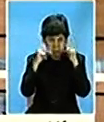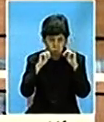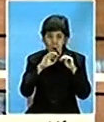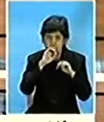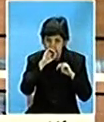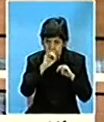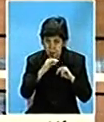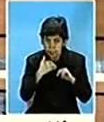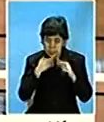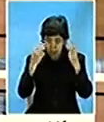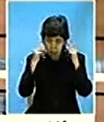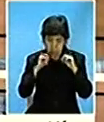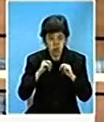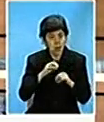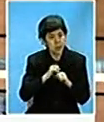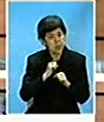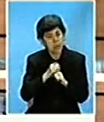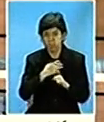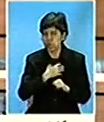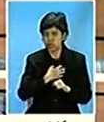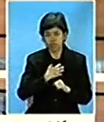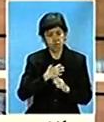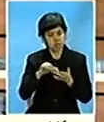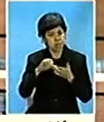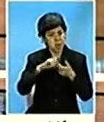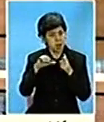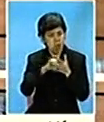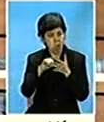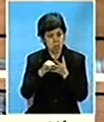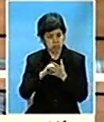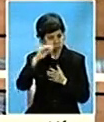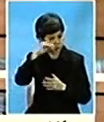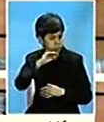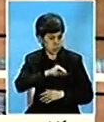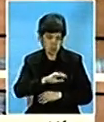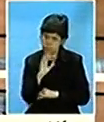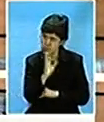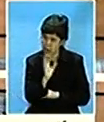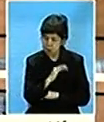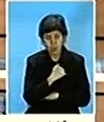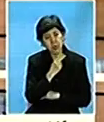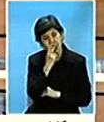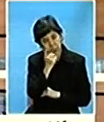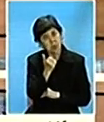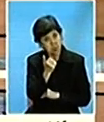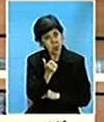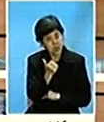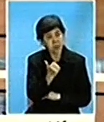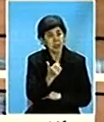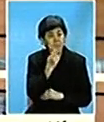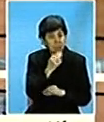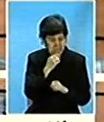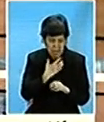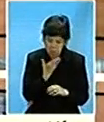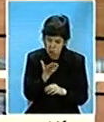าศออกรณรงค์การที่จะแก้ไขปัญหาทุจริตมา 2-3 ครั้งแล้วอันนี้เขาชื่นชมแต่ขอให้เกิดผลอย่างจริง